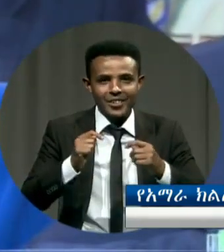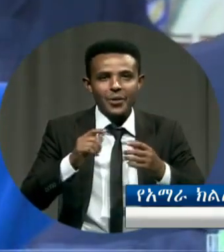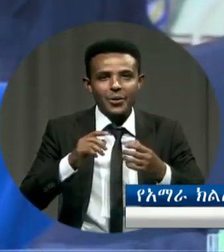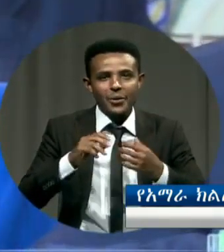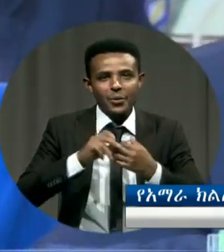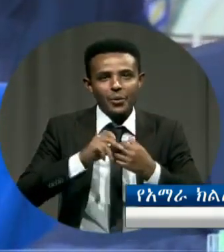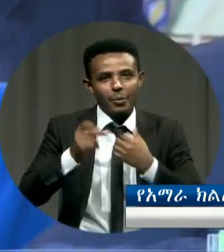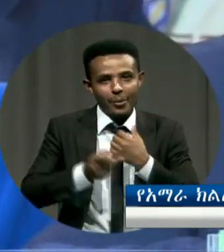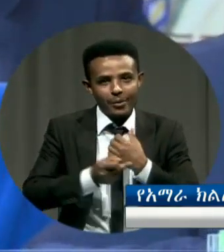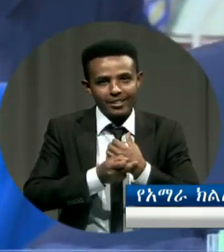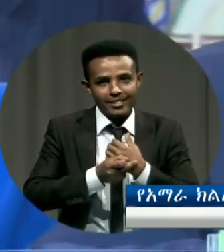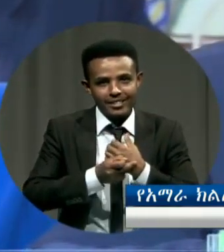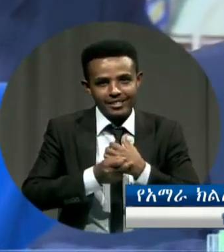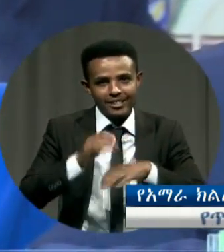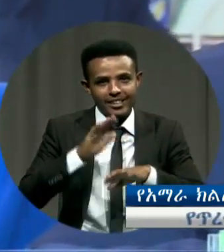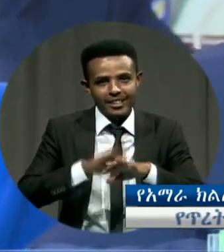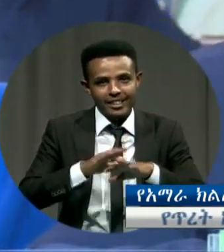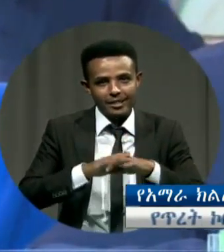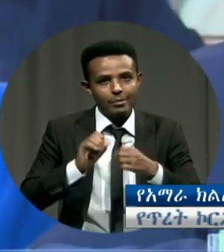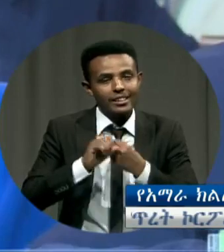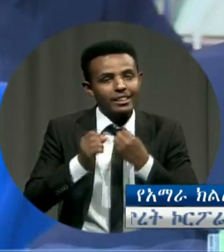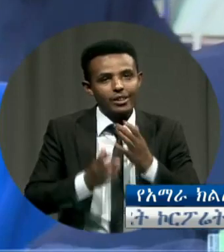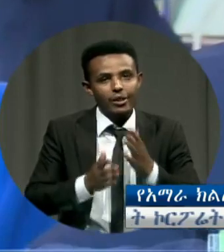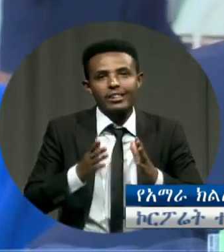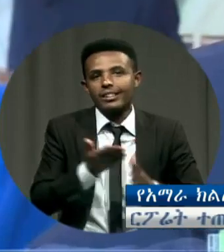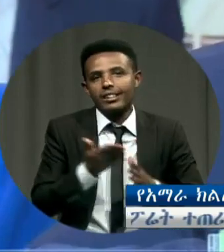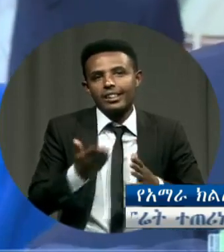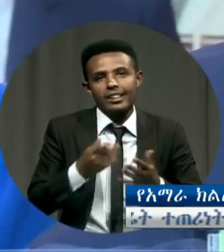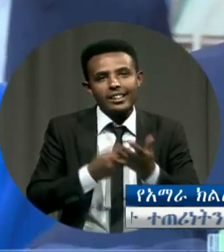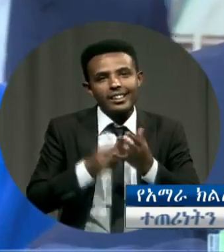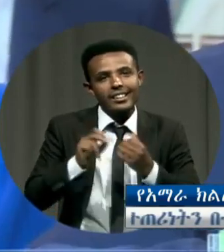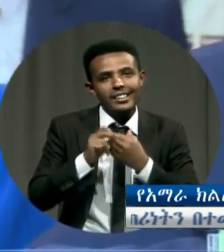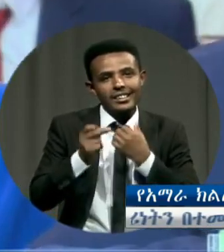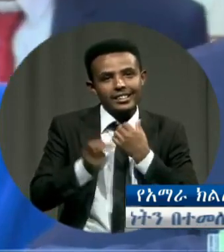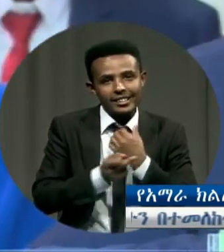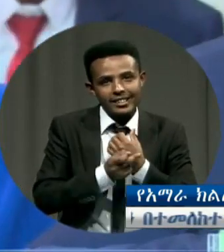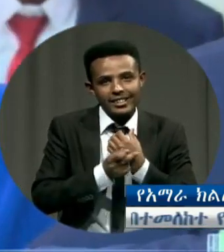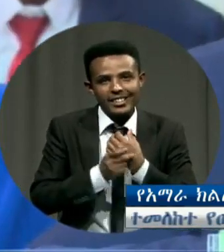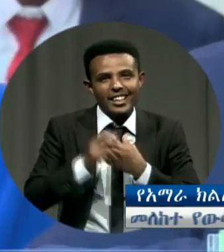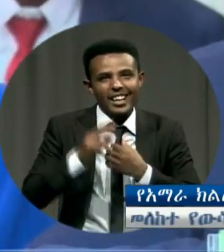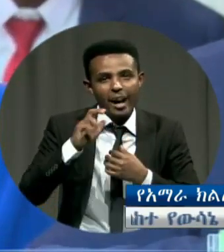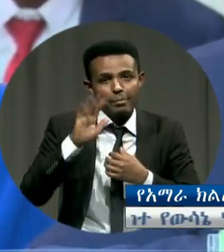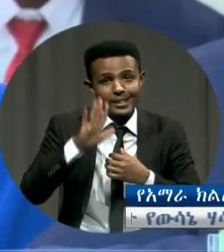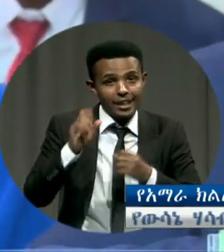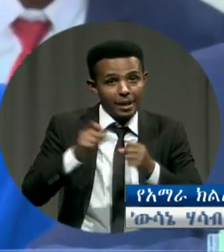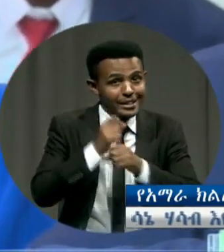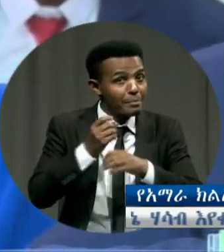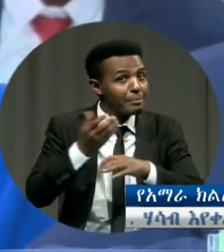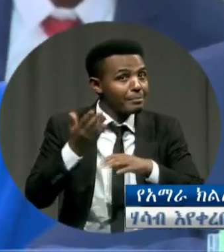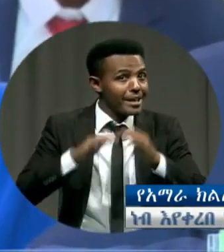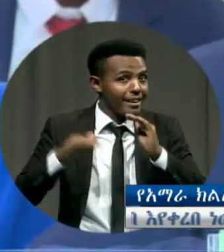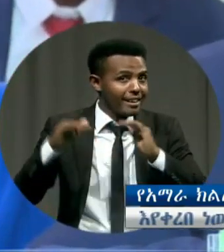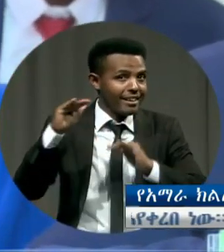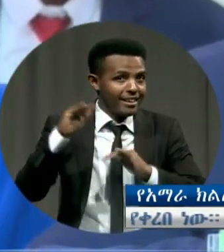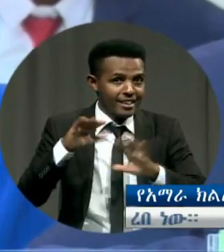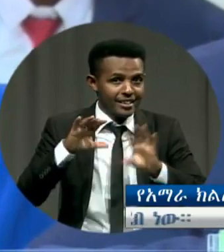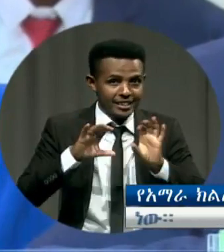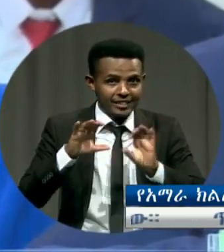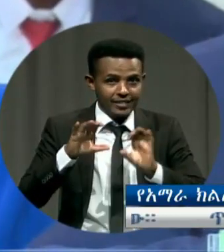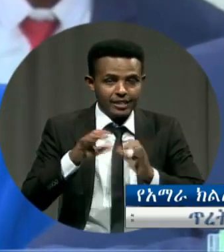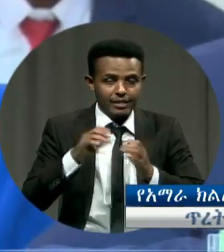ነገር ይሄ ድርጅት እንደሚታወቀው ከ25 አመት በላይ እድሜ ያለው ድርጅት ነው፣ ኮርፖሬት ነው።